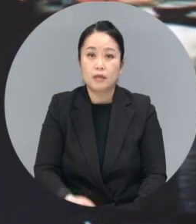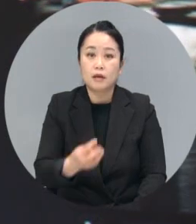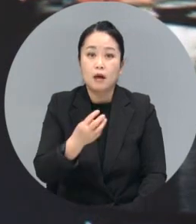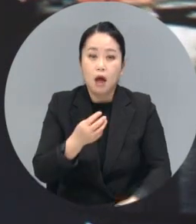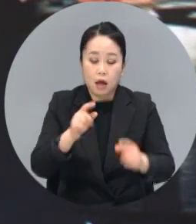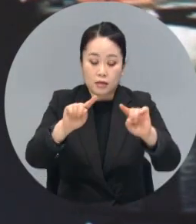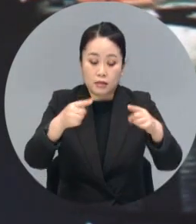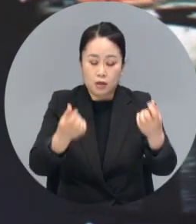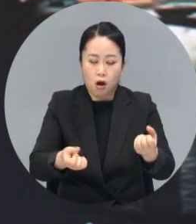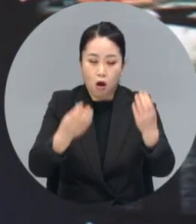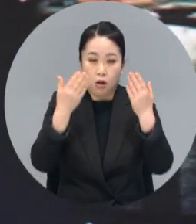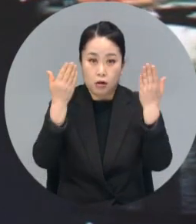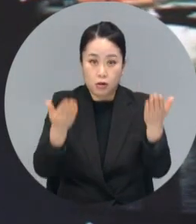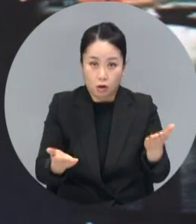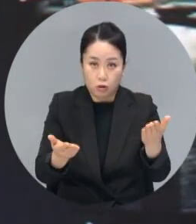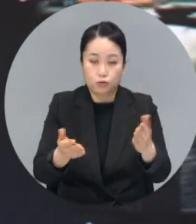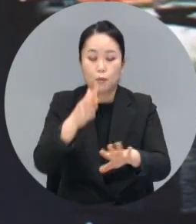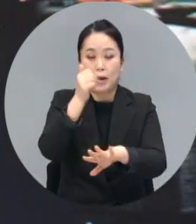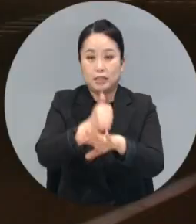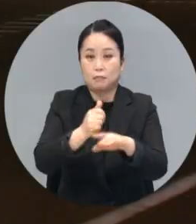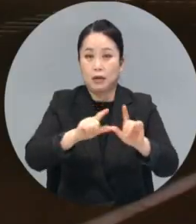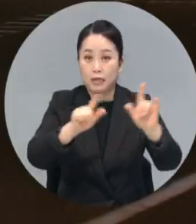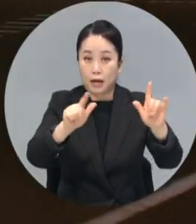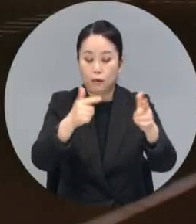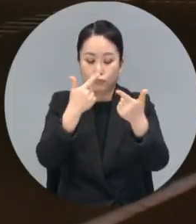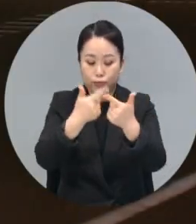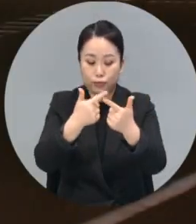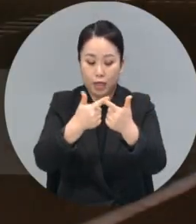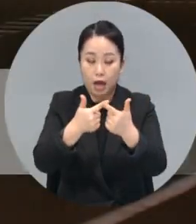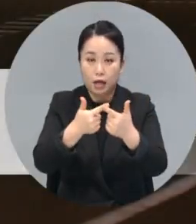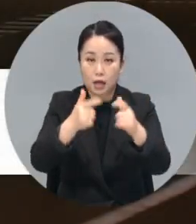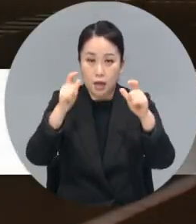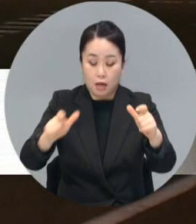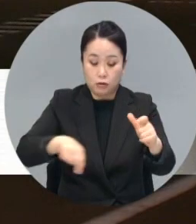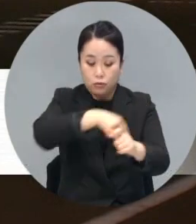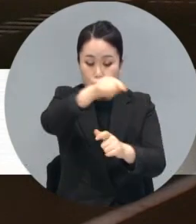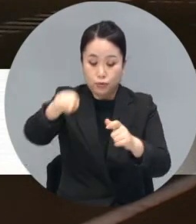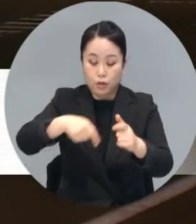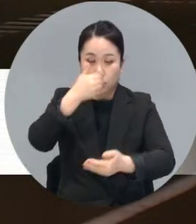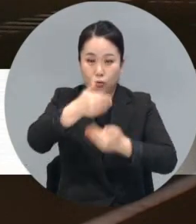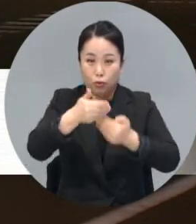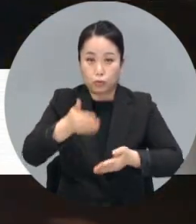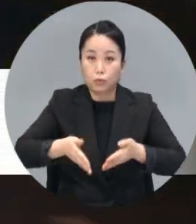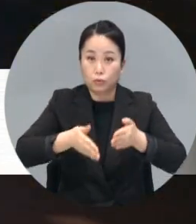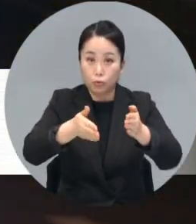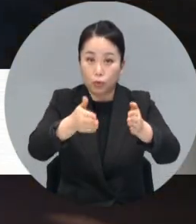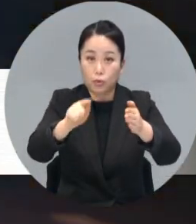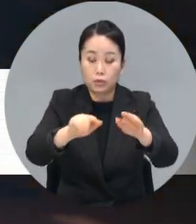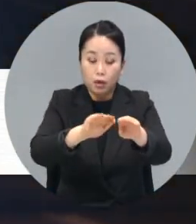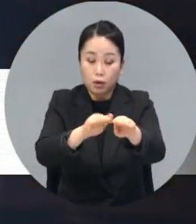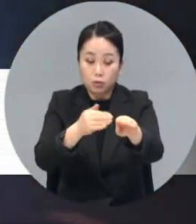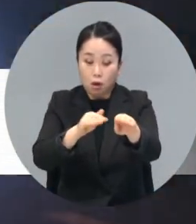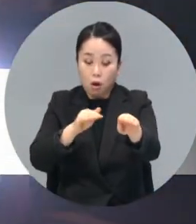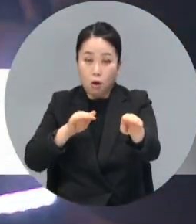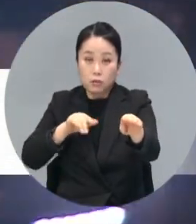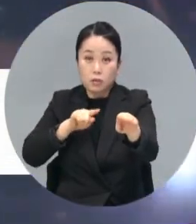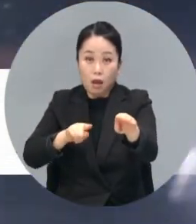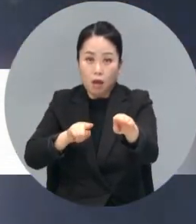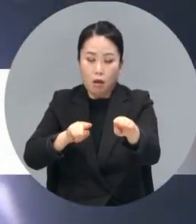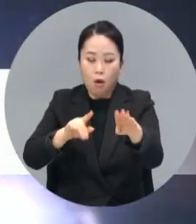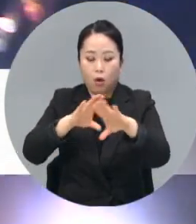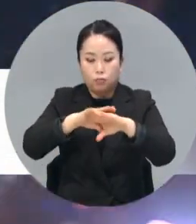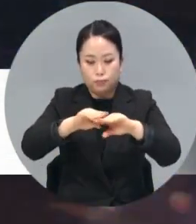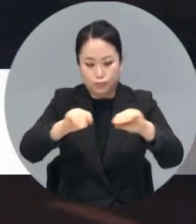설 연휴 마지막 날인 오늘 부산 주변 고속도로는 저녁부터 정체가 서서히 해소되고 있습니다. 오늘 밤